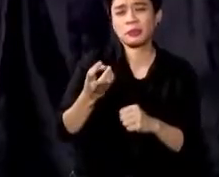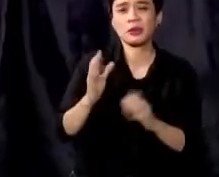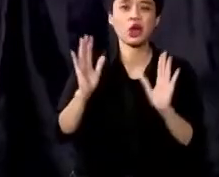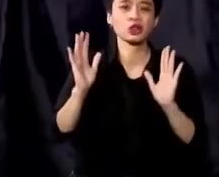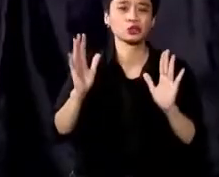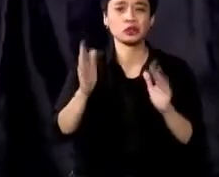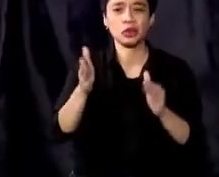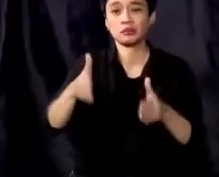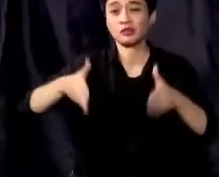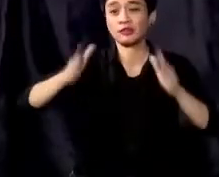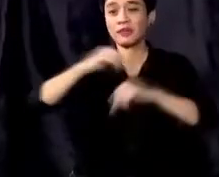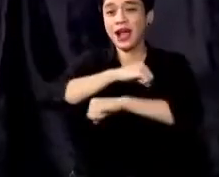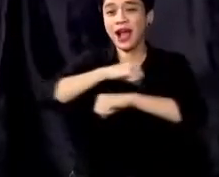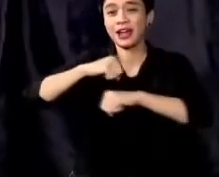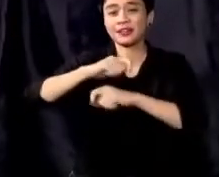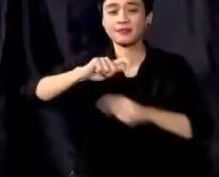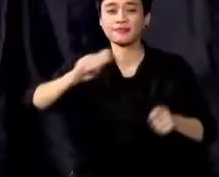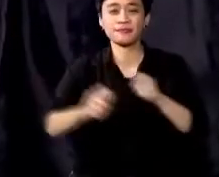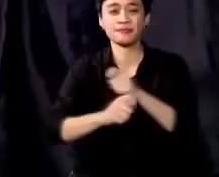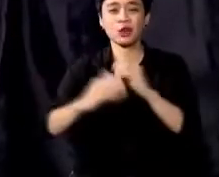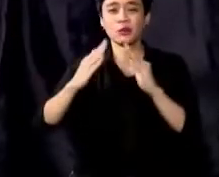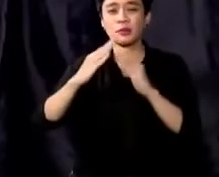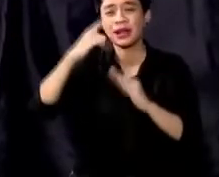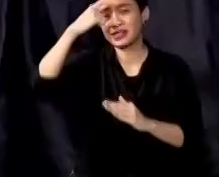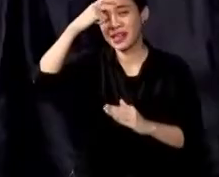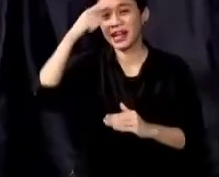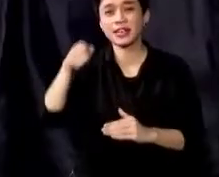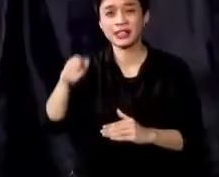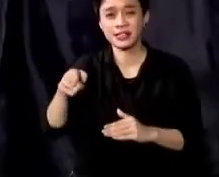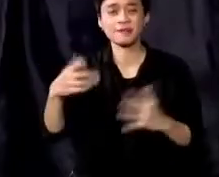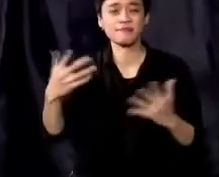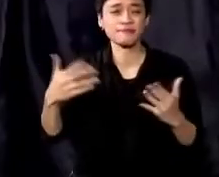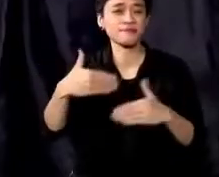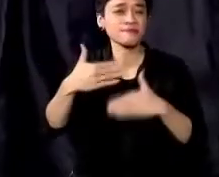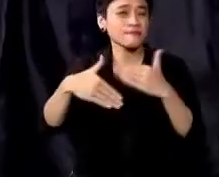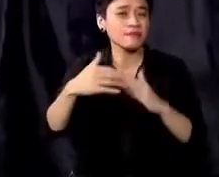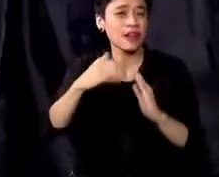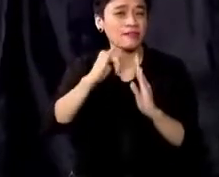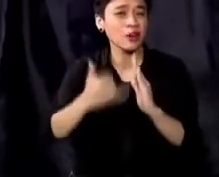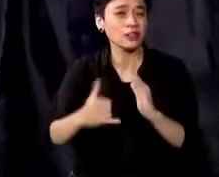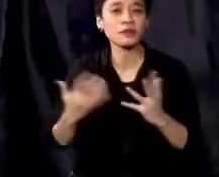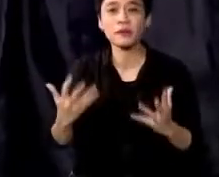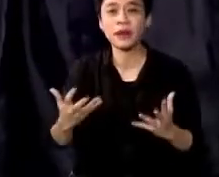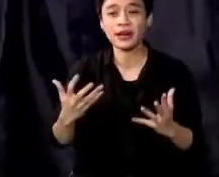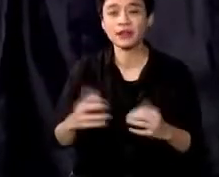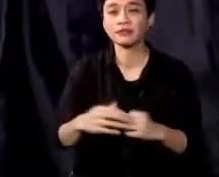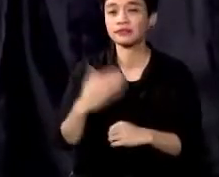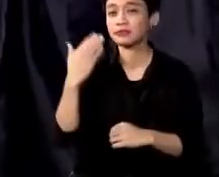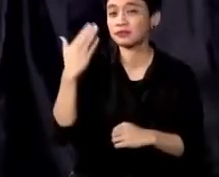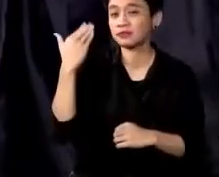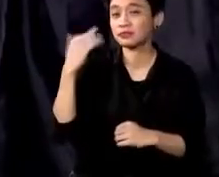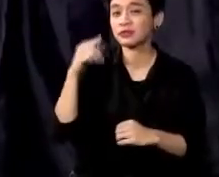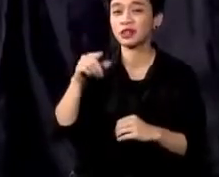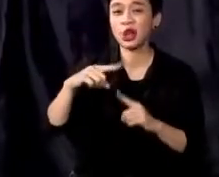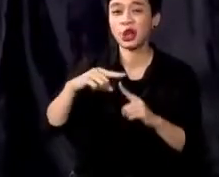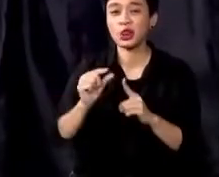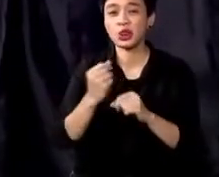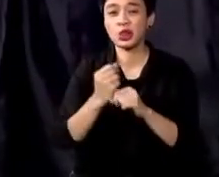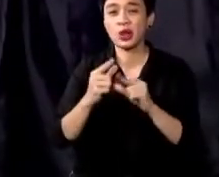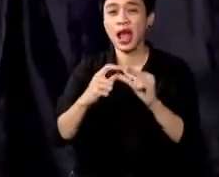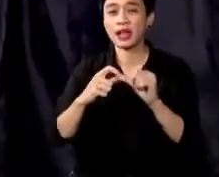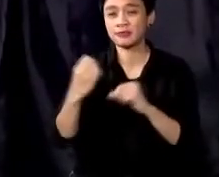evaluasi yang dokter tugas dan kalau e kita tahu bahwa Minggu lalu juga Pak tugas sempat mengatakan bahwa tingkat